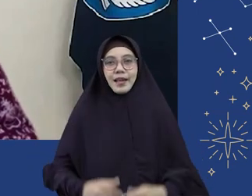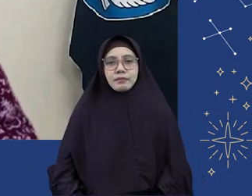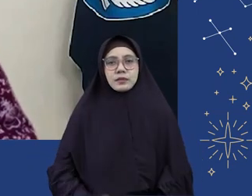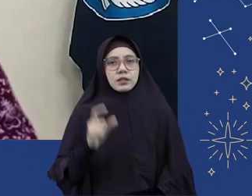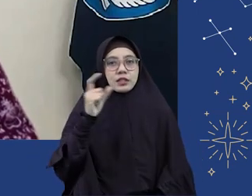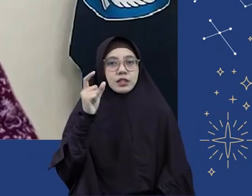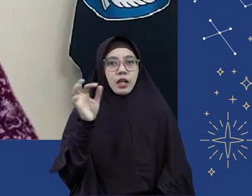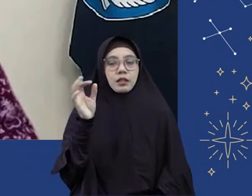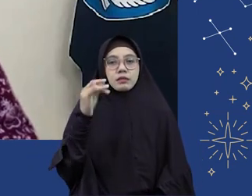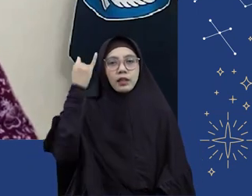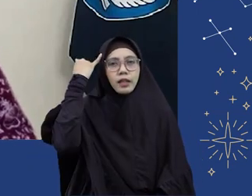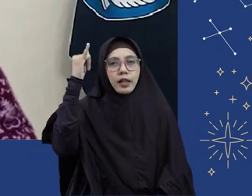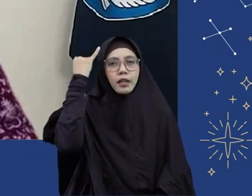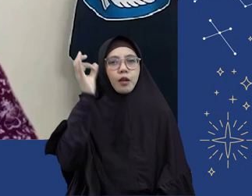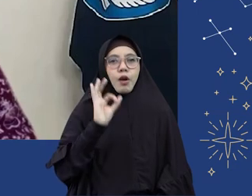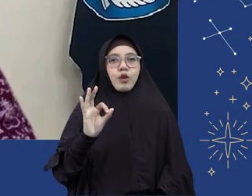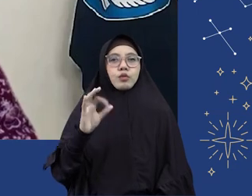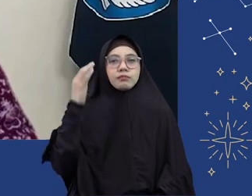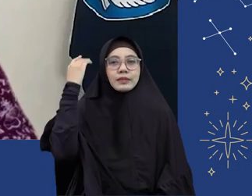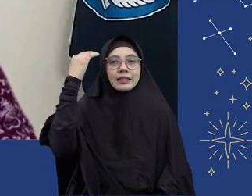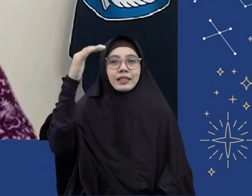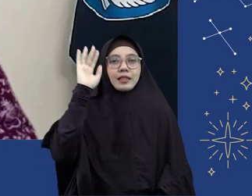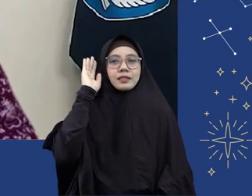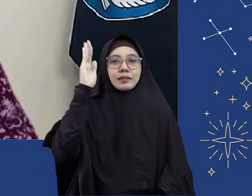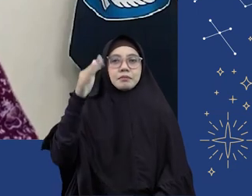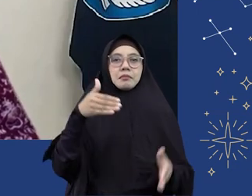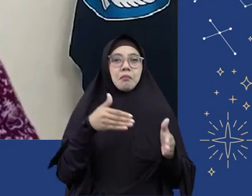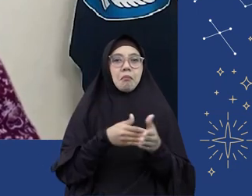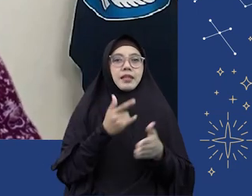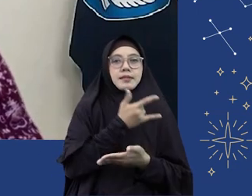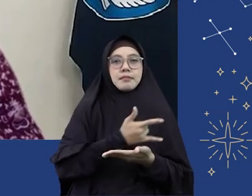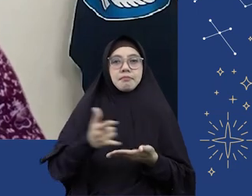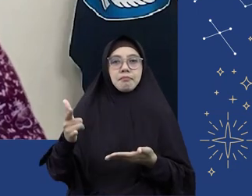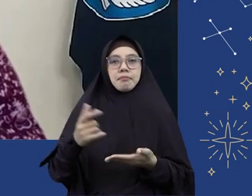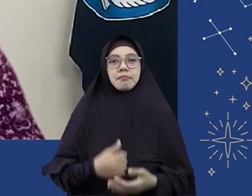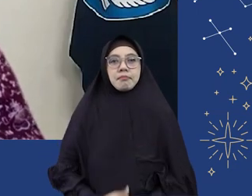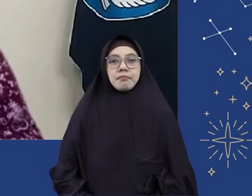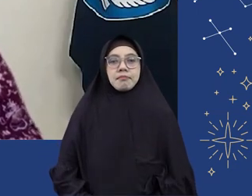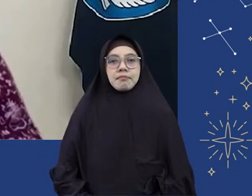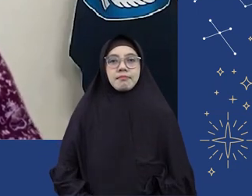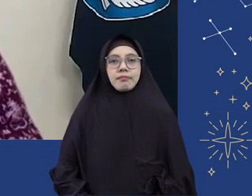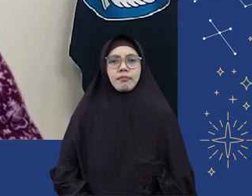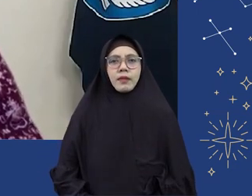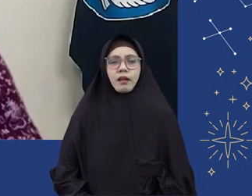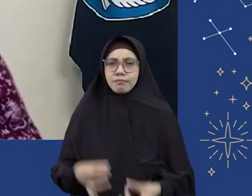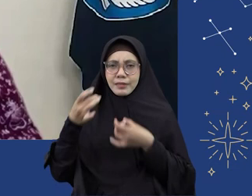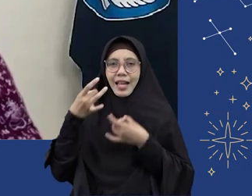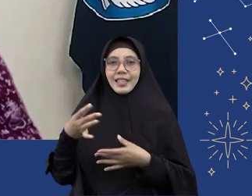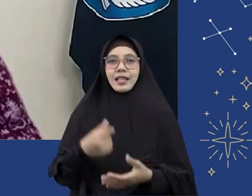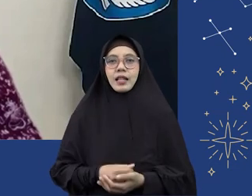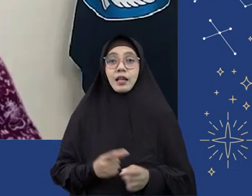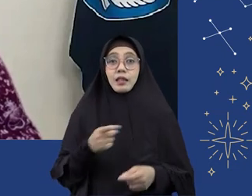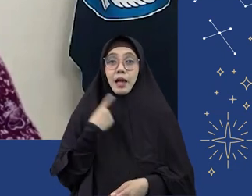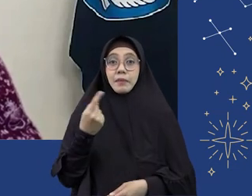kemungkinan-kemungkinan baru merancang masa depan yang melampaui batas tentunya menarik sekali mengikuti semua perkembangan ini tapi sekarang